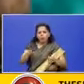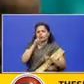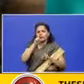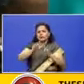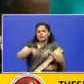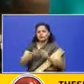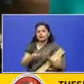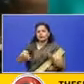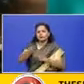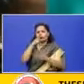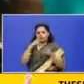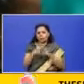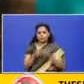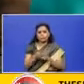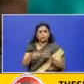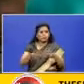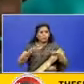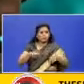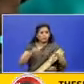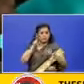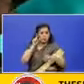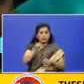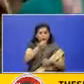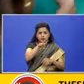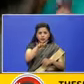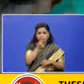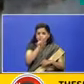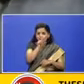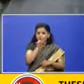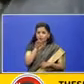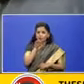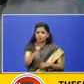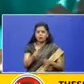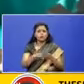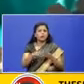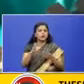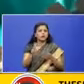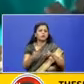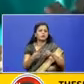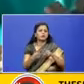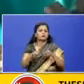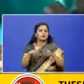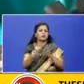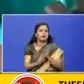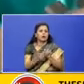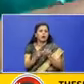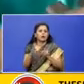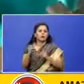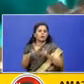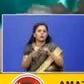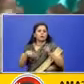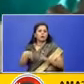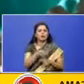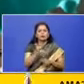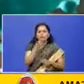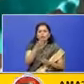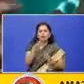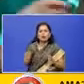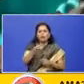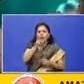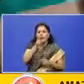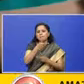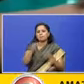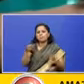ने निर्यात के लिए 10,000 इको फ्रेंडली टेराकोटा टी कप का निर्माण किया। कमाल की बात तो ये